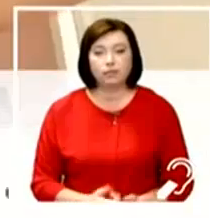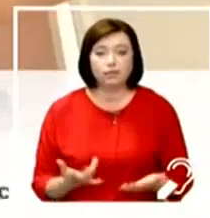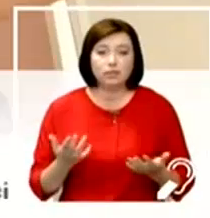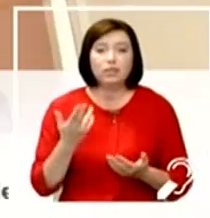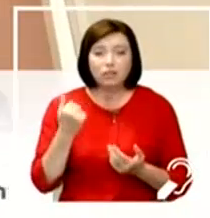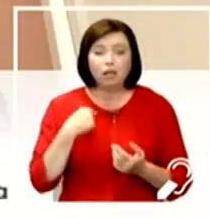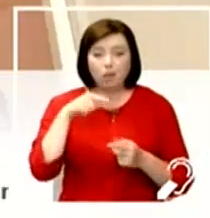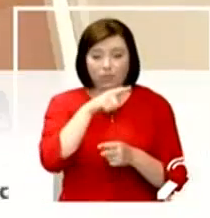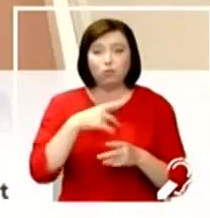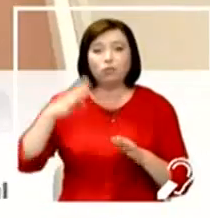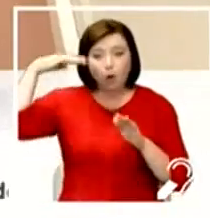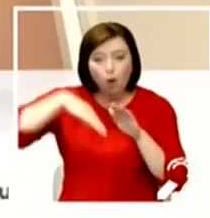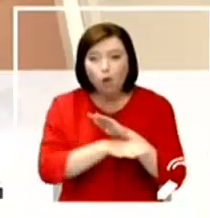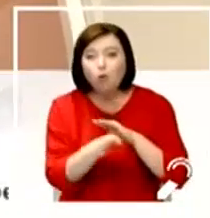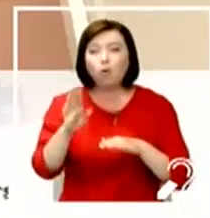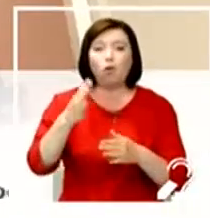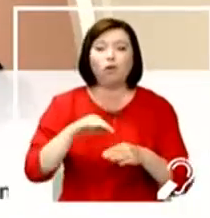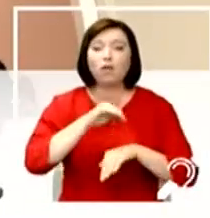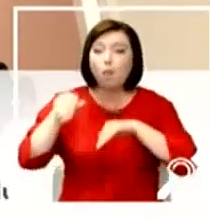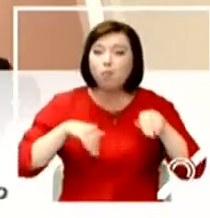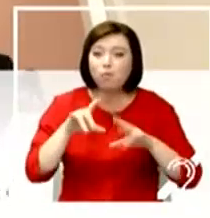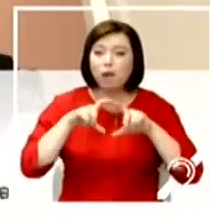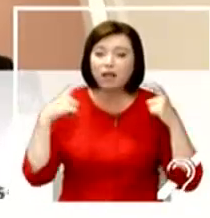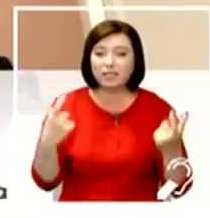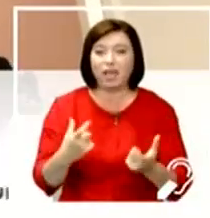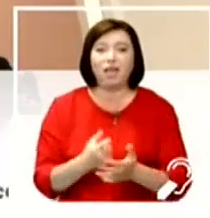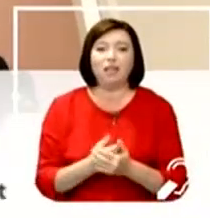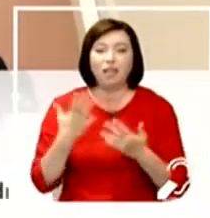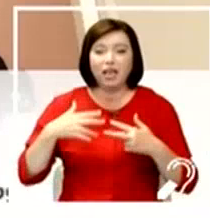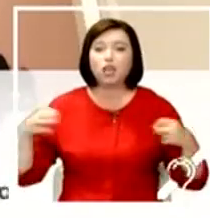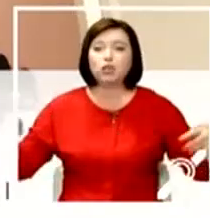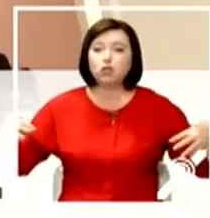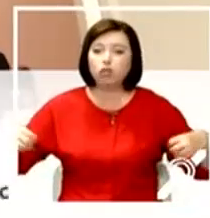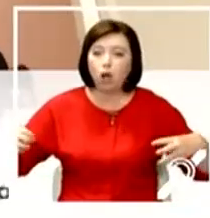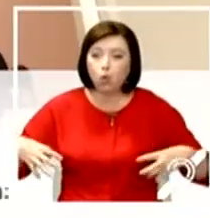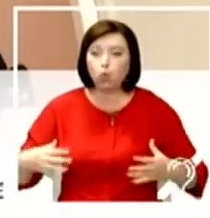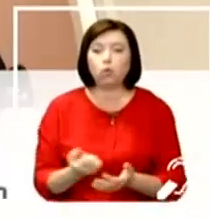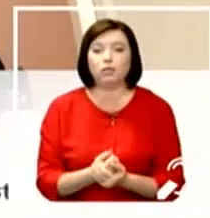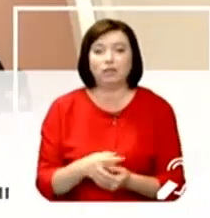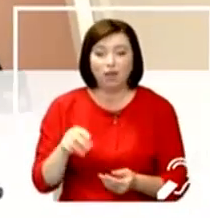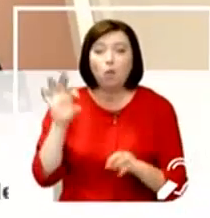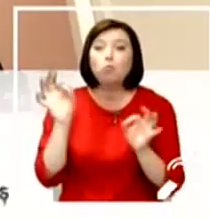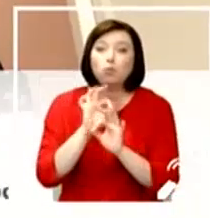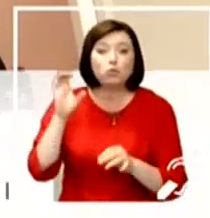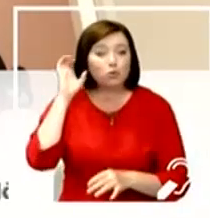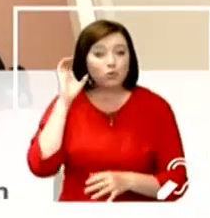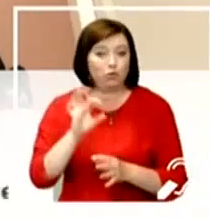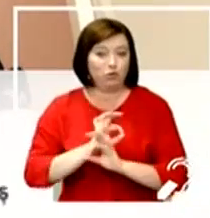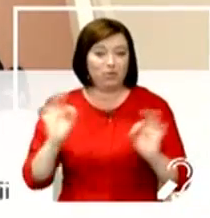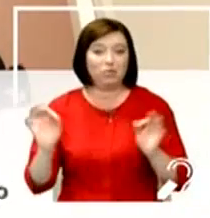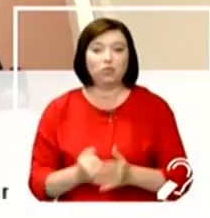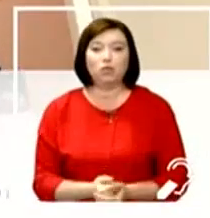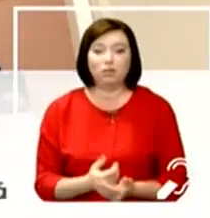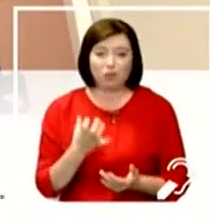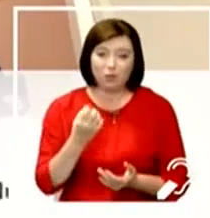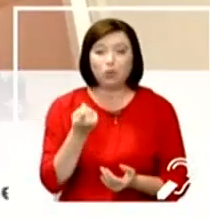Mergem pe tobogane, la bazin, jacuzzi, profităm de muzica aceasta minunată,